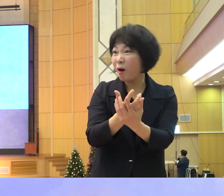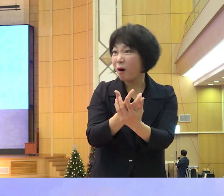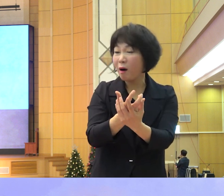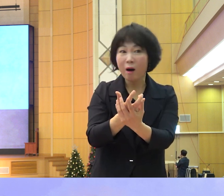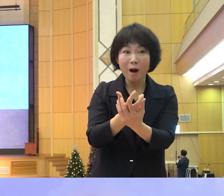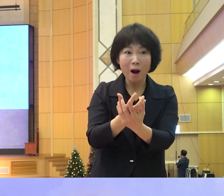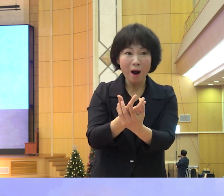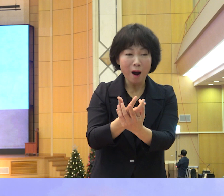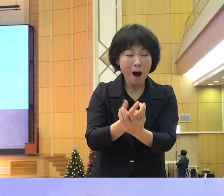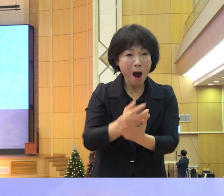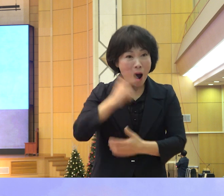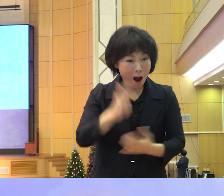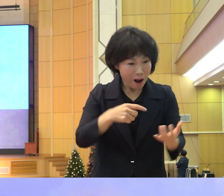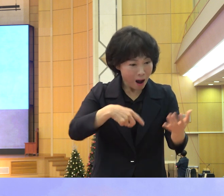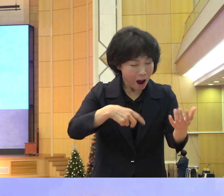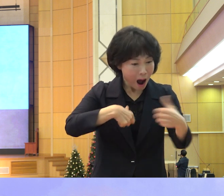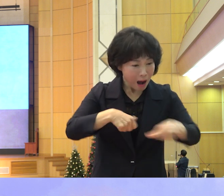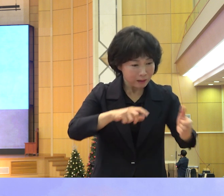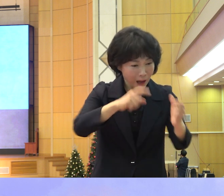아들을 낳았어.